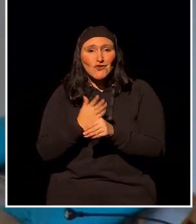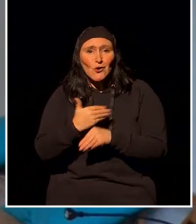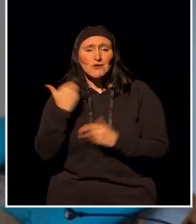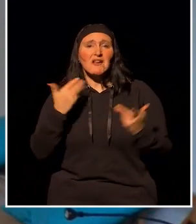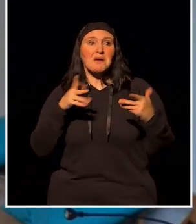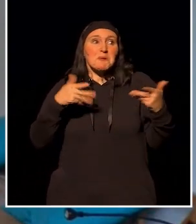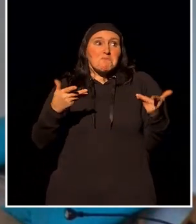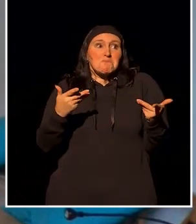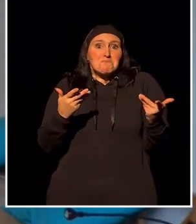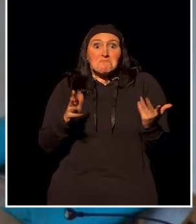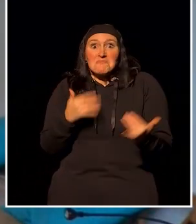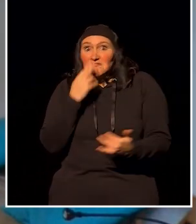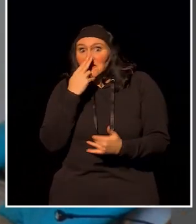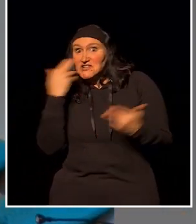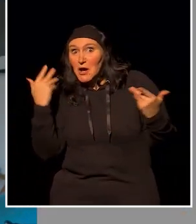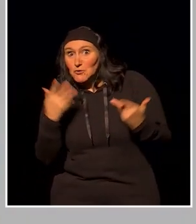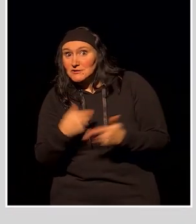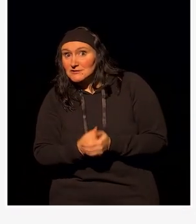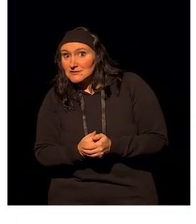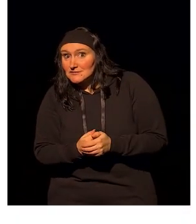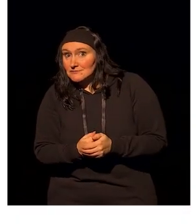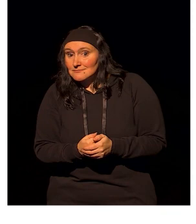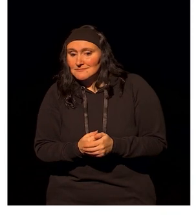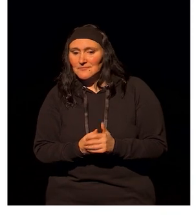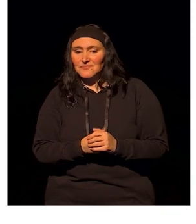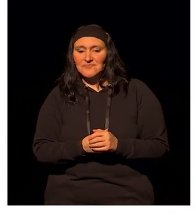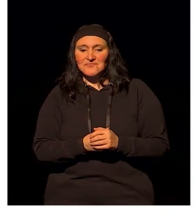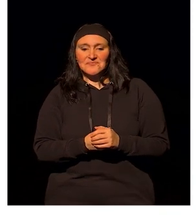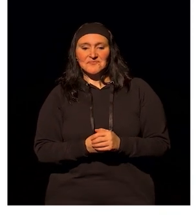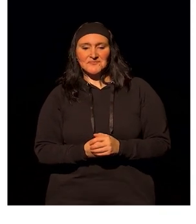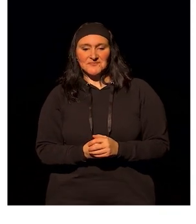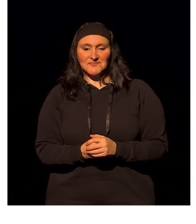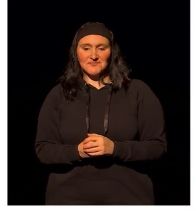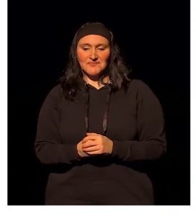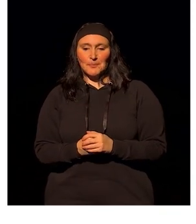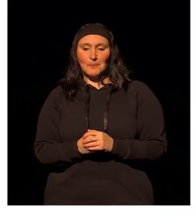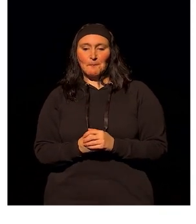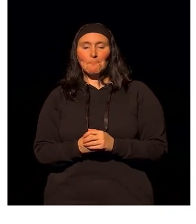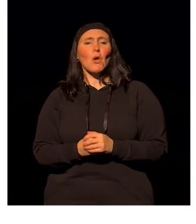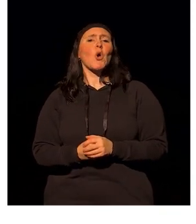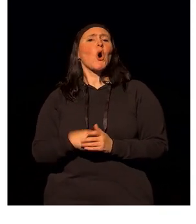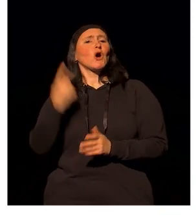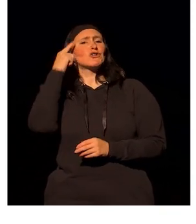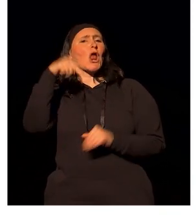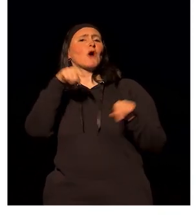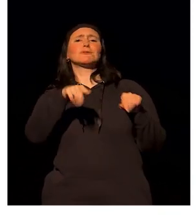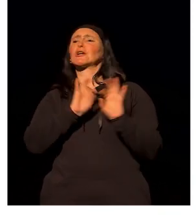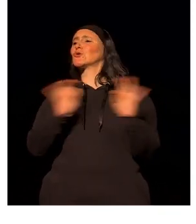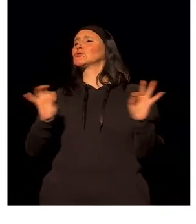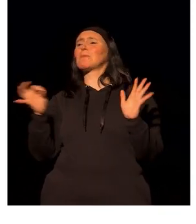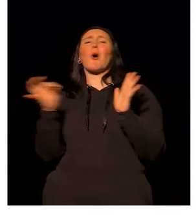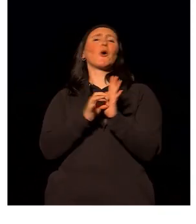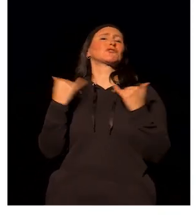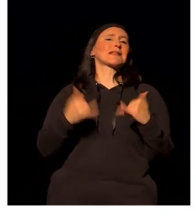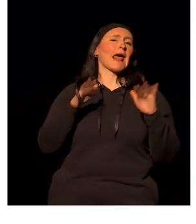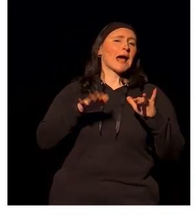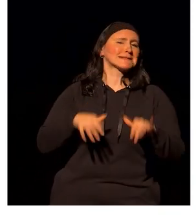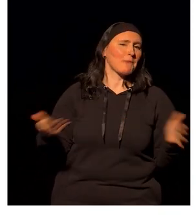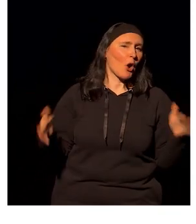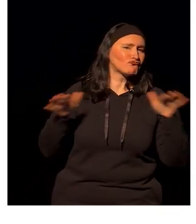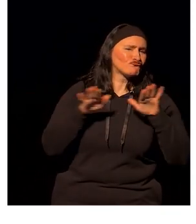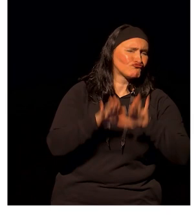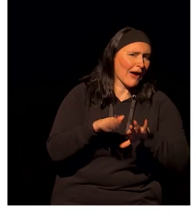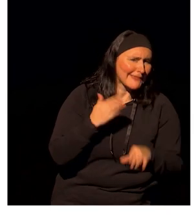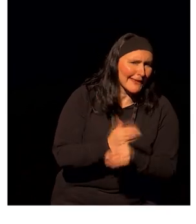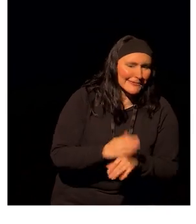eurer Forschung? Ich finde, ich habe den Eindruck, das ist jetzt ein guter Punkt, um zum Ende zu kommen.